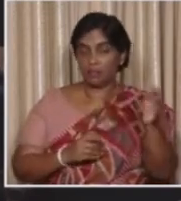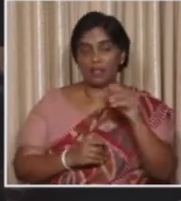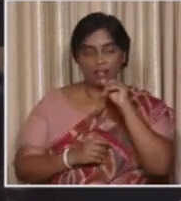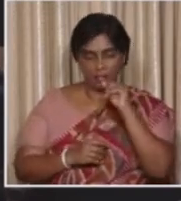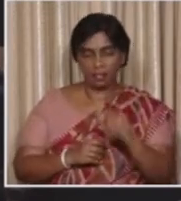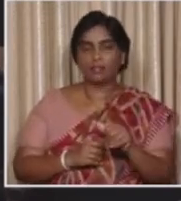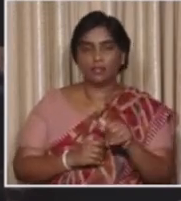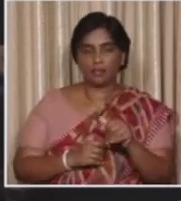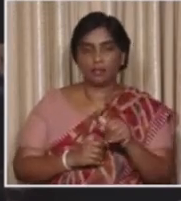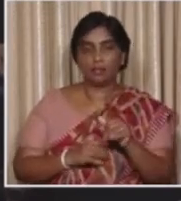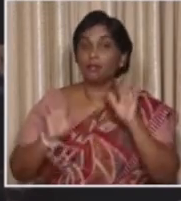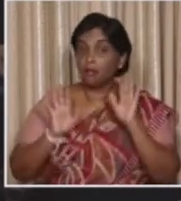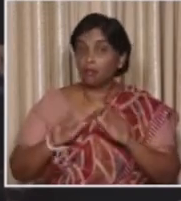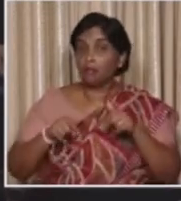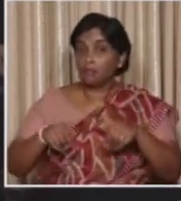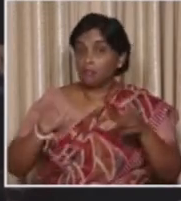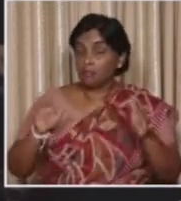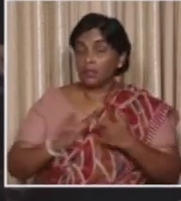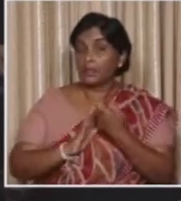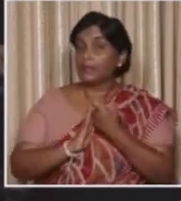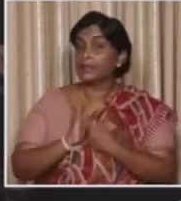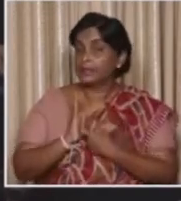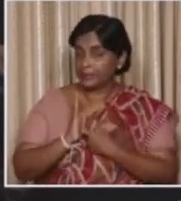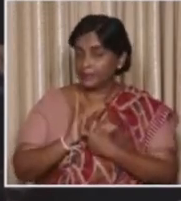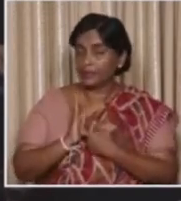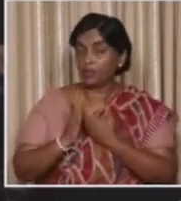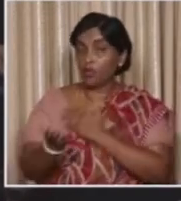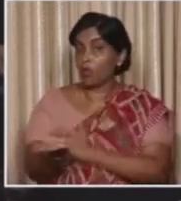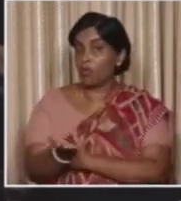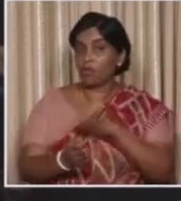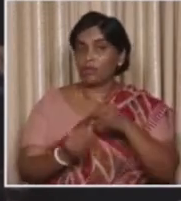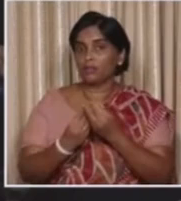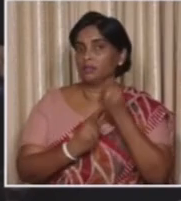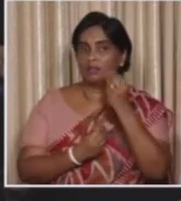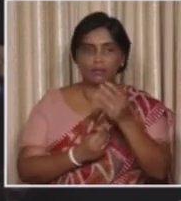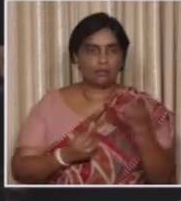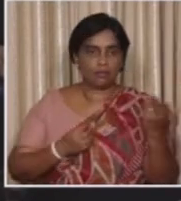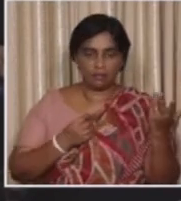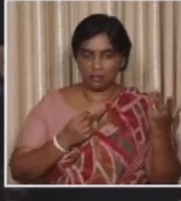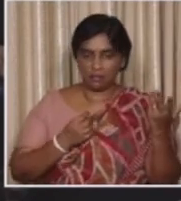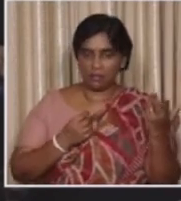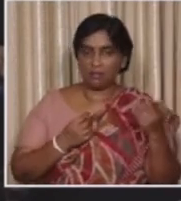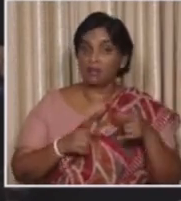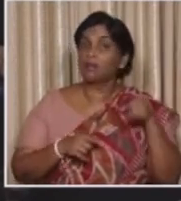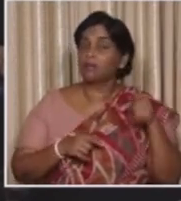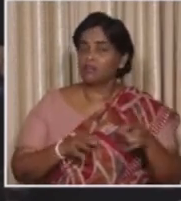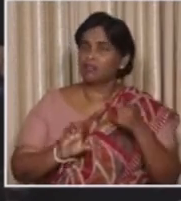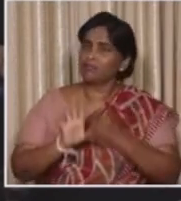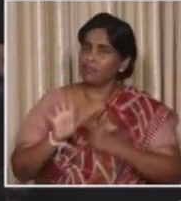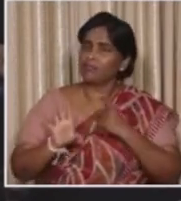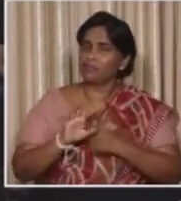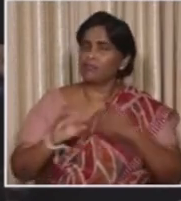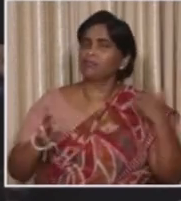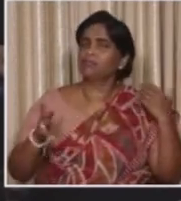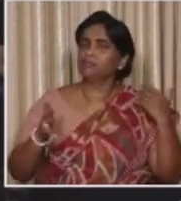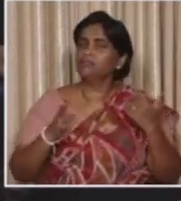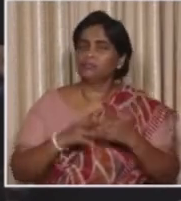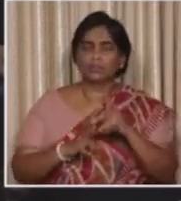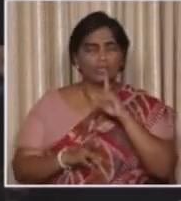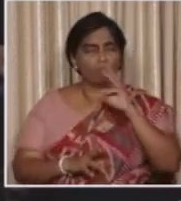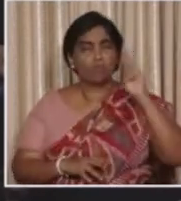ඇත්ත. හැබැයි තවම නීත්‍යානුකූල ඔප්පුවක් සහිත ඉඩම් කැල්ලක් දීලා නැහැ. මේක දැන් අවුරුදු ගානක් තිස්සේ කී කී ඉන්න